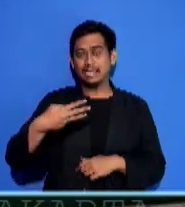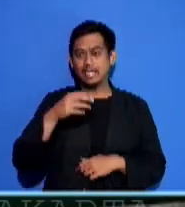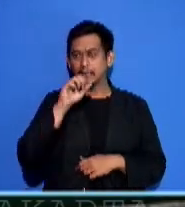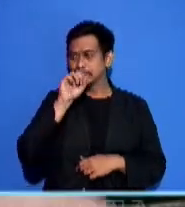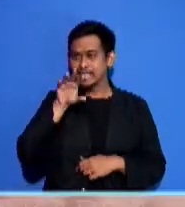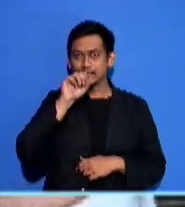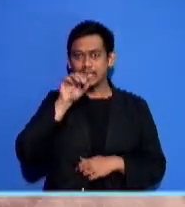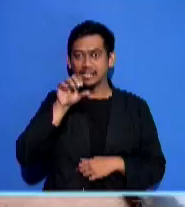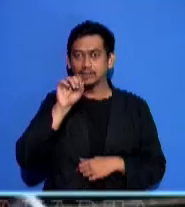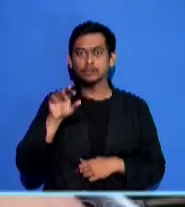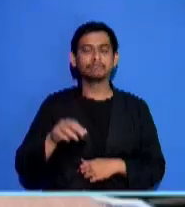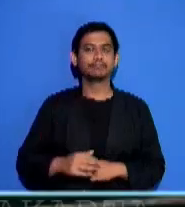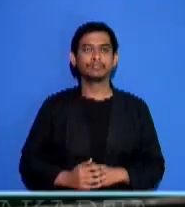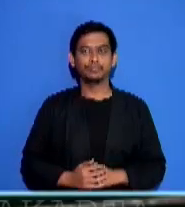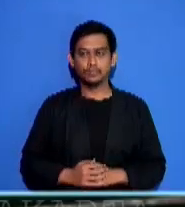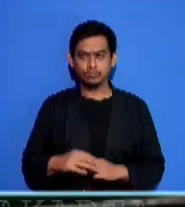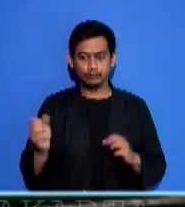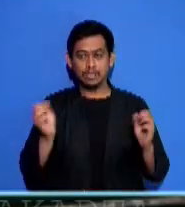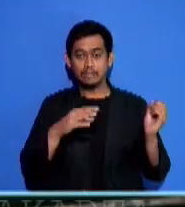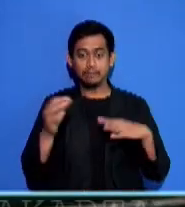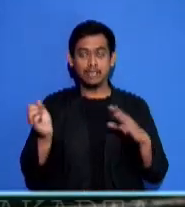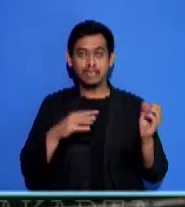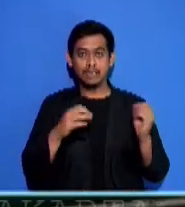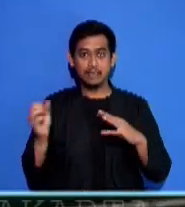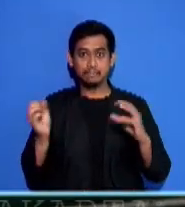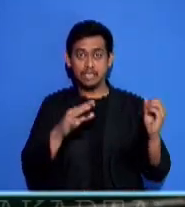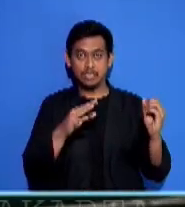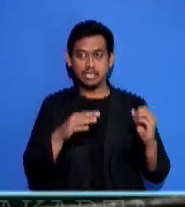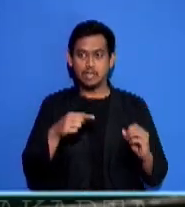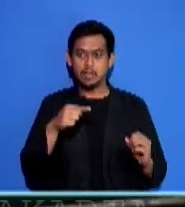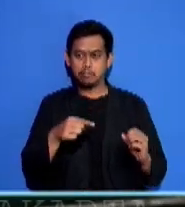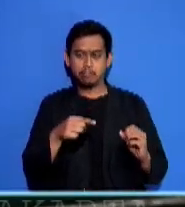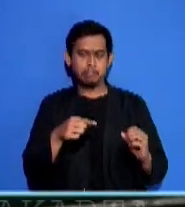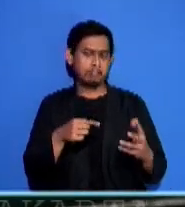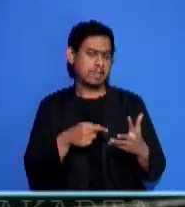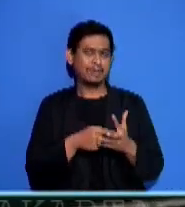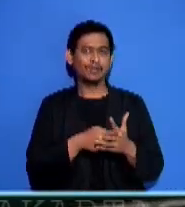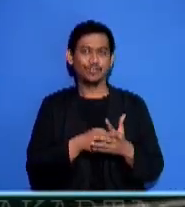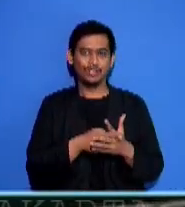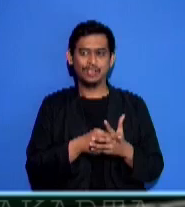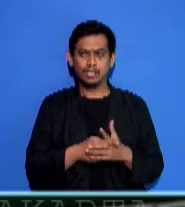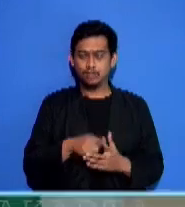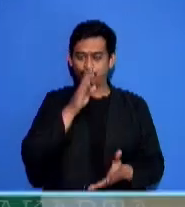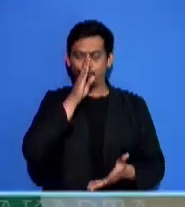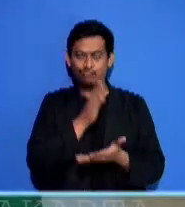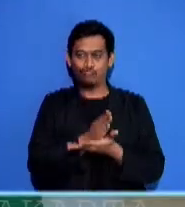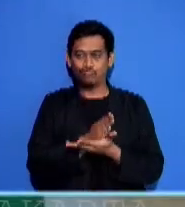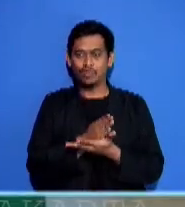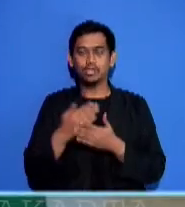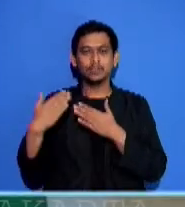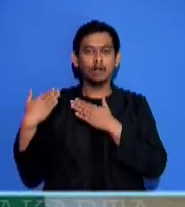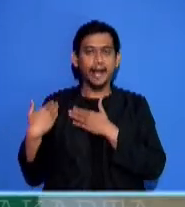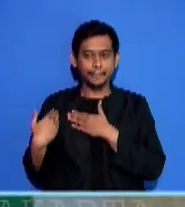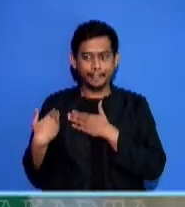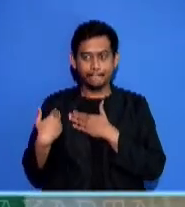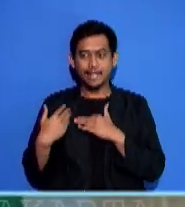eh sebagai jangkar dari pemuyul yang berjurdil dan bermartabat pimpinan pusat